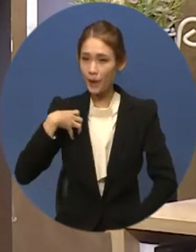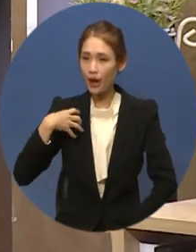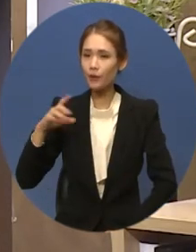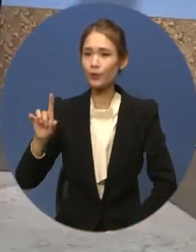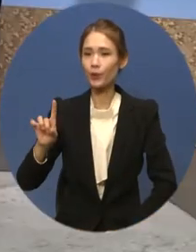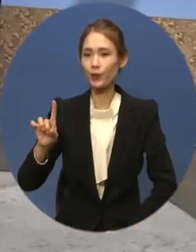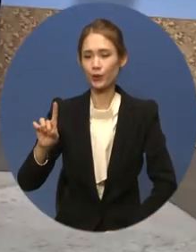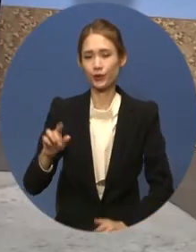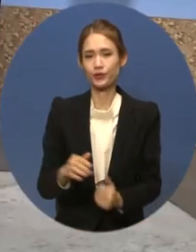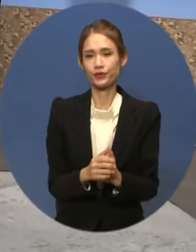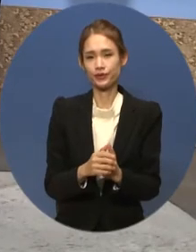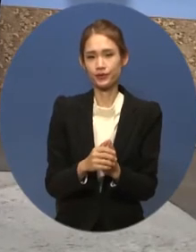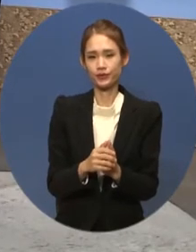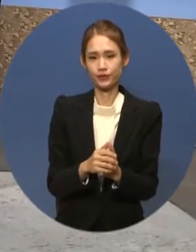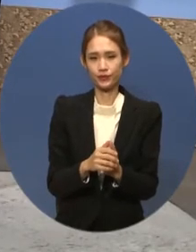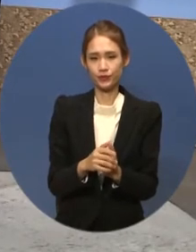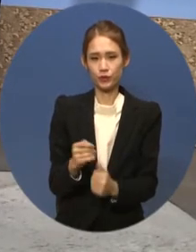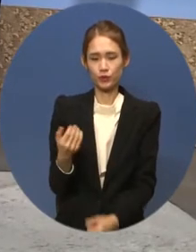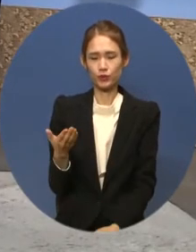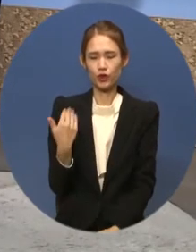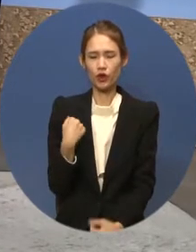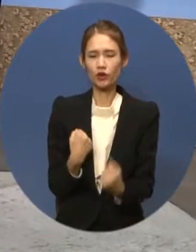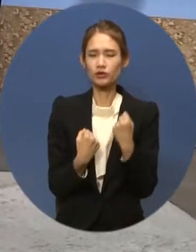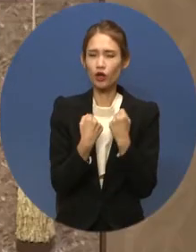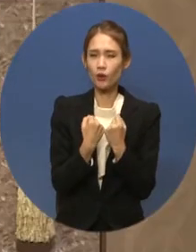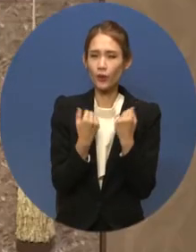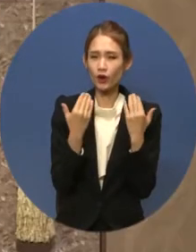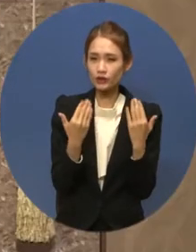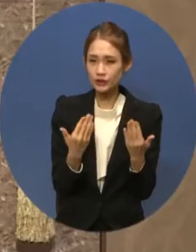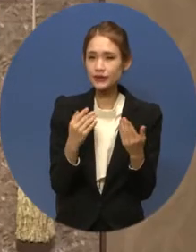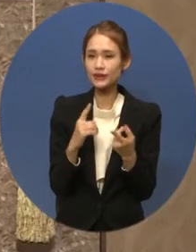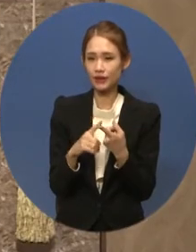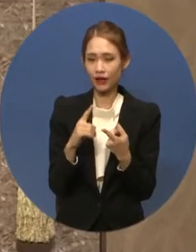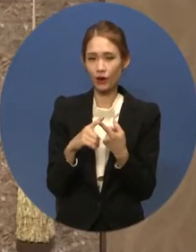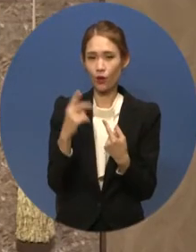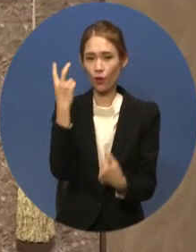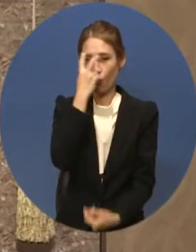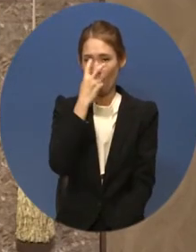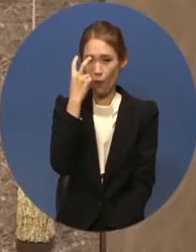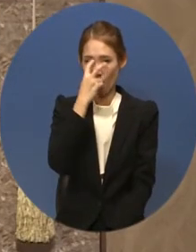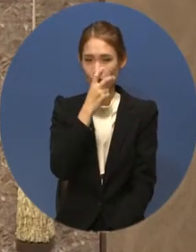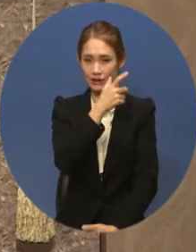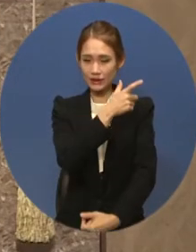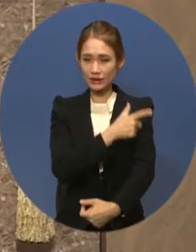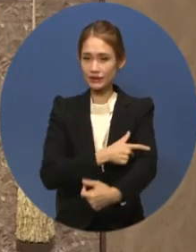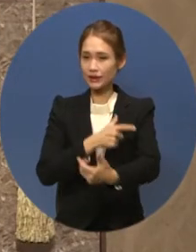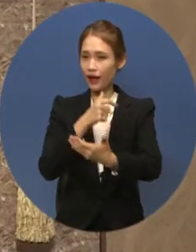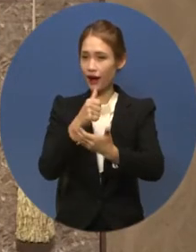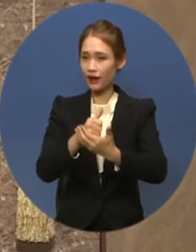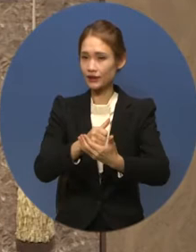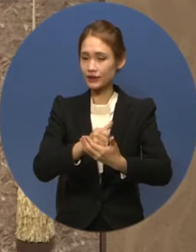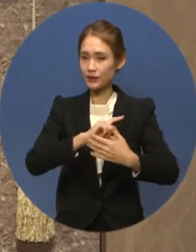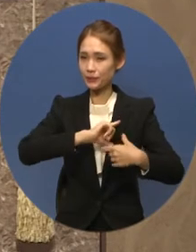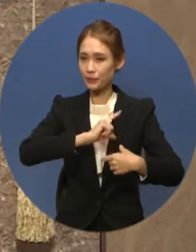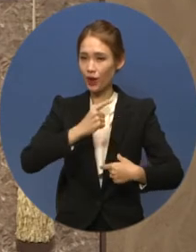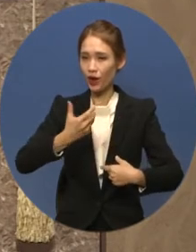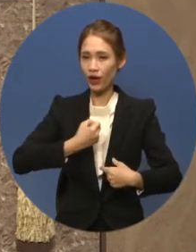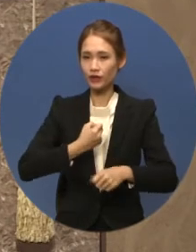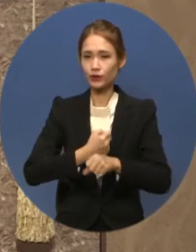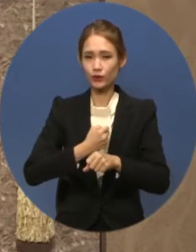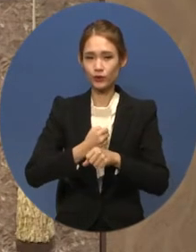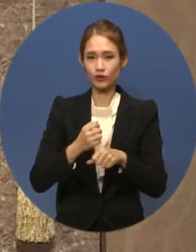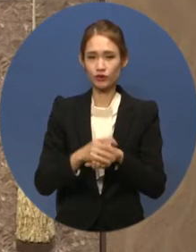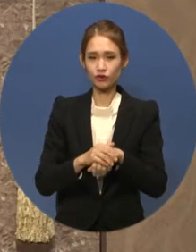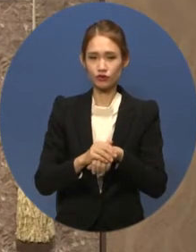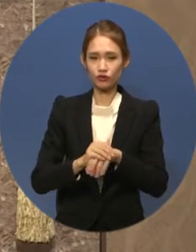계시나요 예 저는 아까 와인 사태 말씀드린 것처럼 관리사 라는 직함을 받고 있는데요 아 군수지원